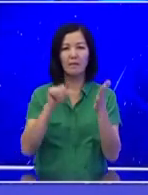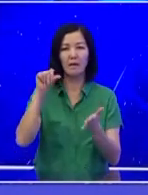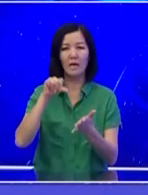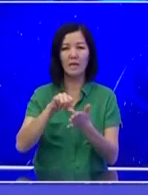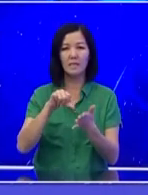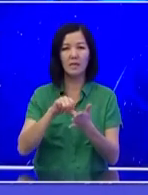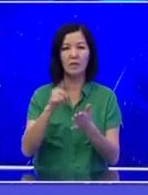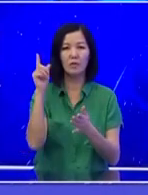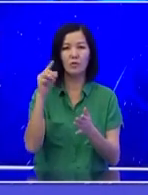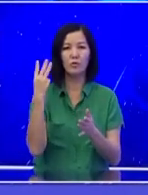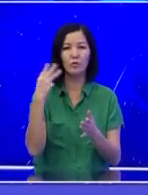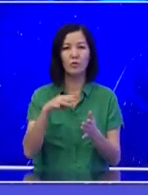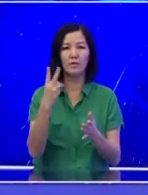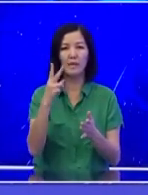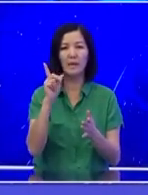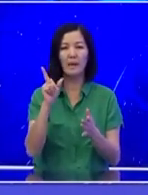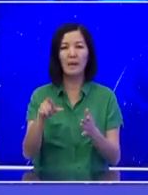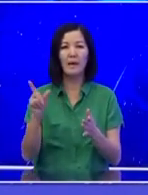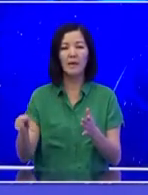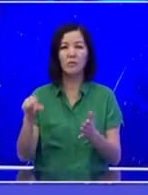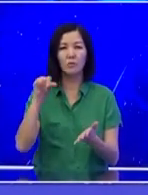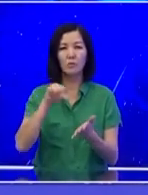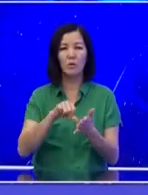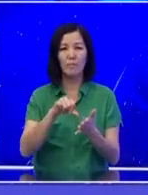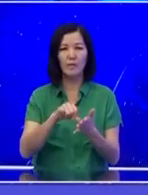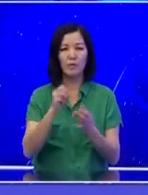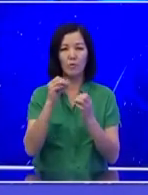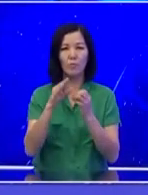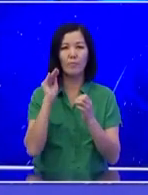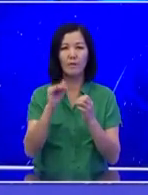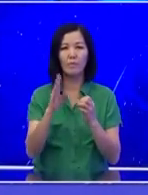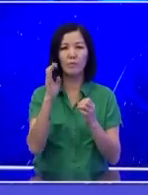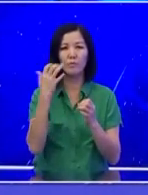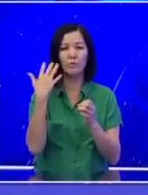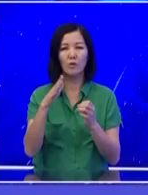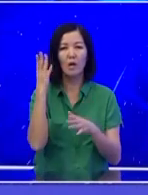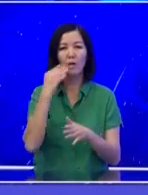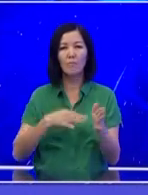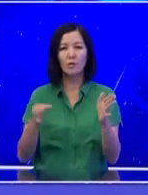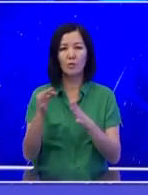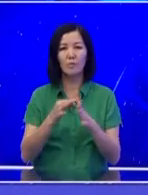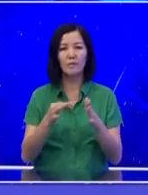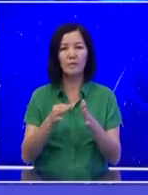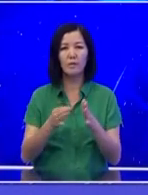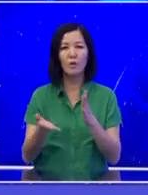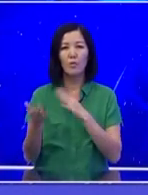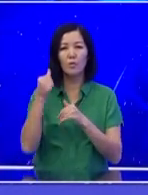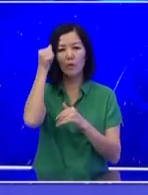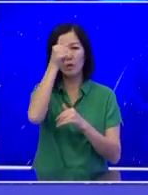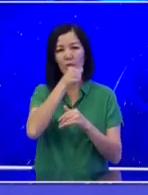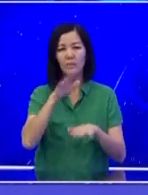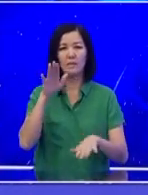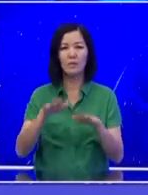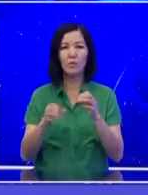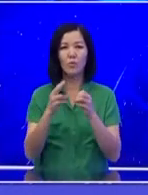қатысуға 132 мыңнан аса оқушы өтініш білдіріпті. Соның 11455-і Алматы облысынан. Бұл өткен жылмен